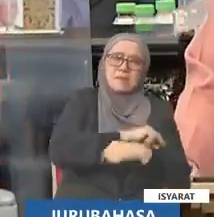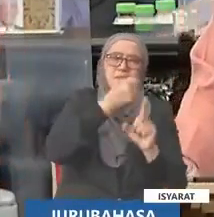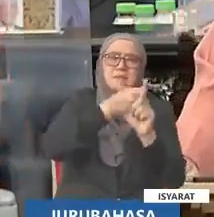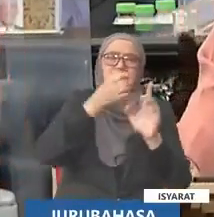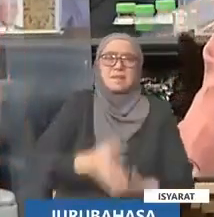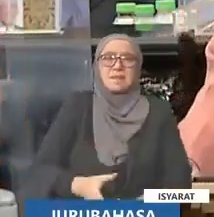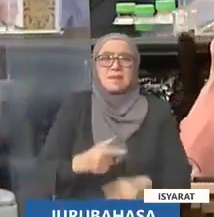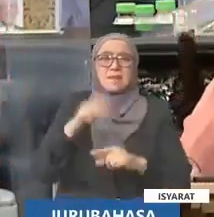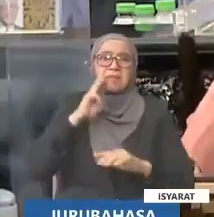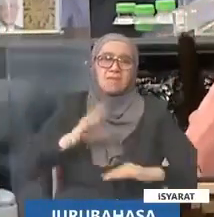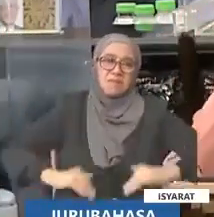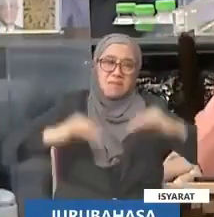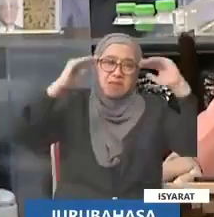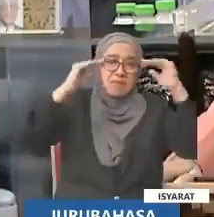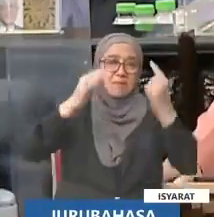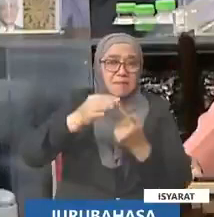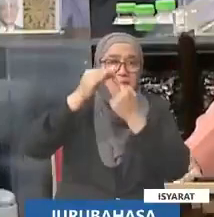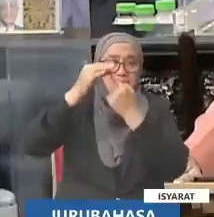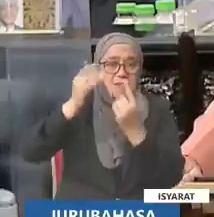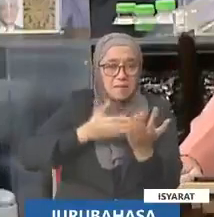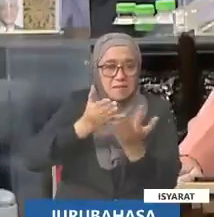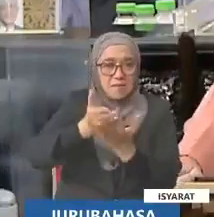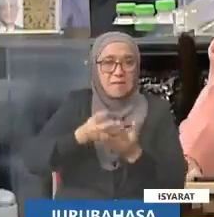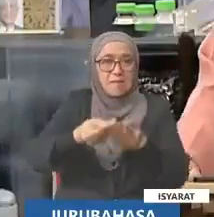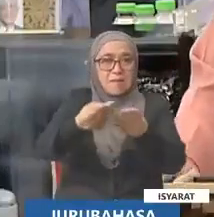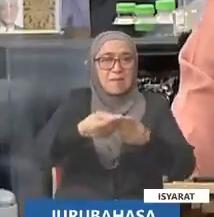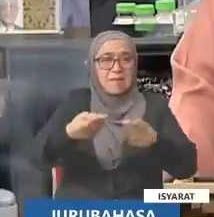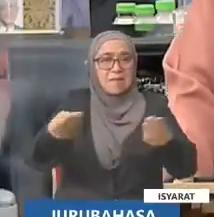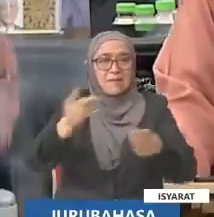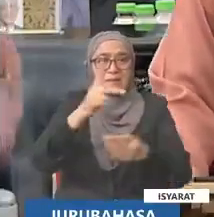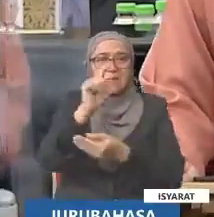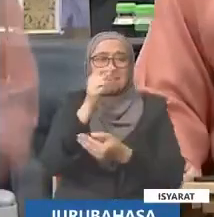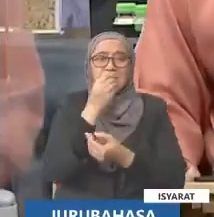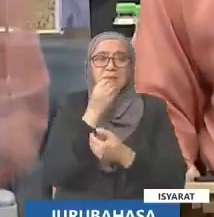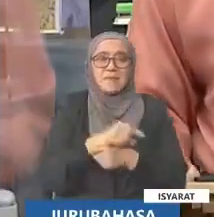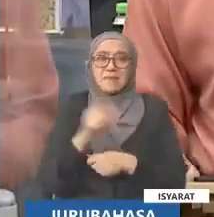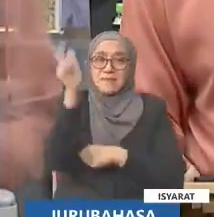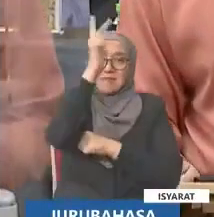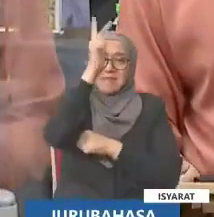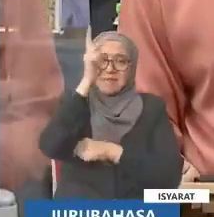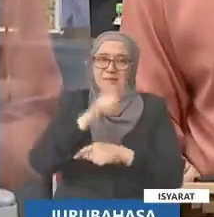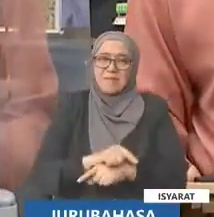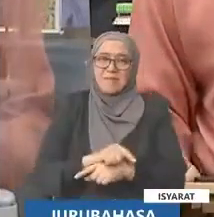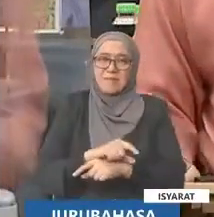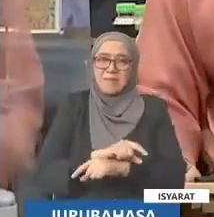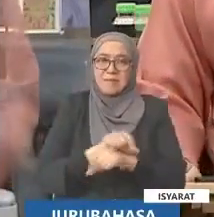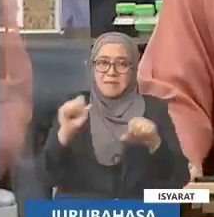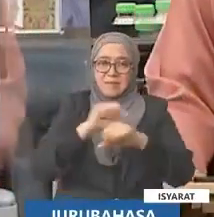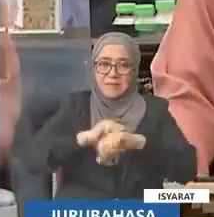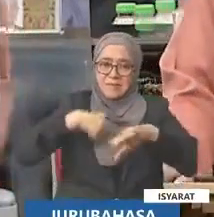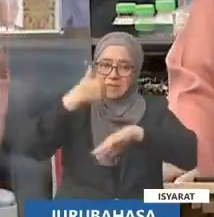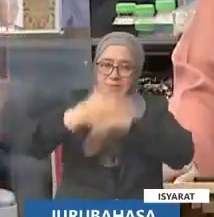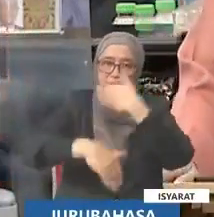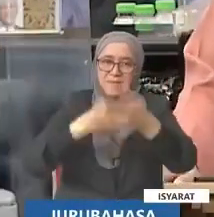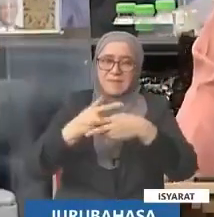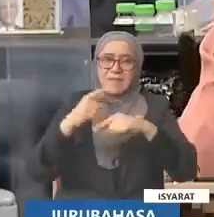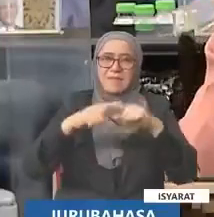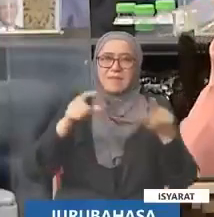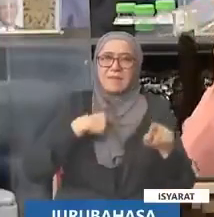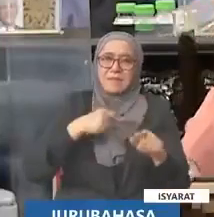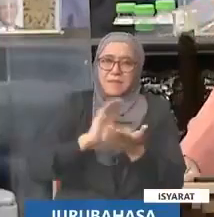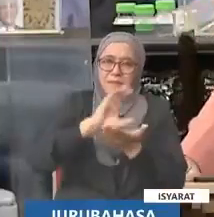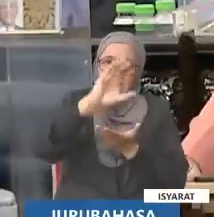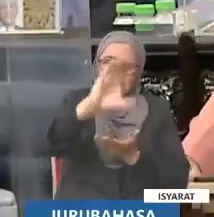kit makanan. Selanjutnya, kerajaan akan melaksanakan inisiatif Malaysian Incentive Community Empowerment melalui pemberian geran